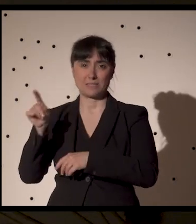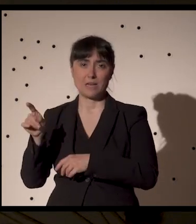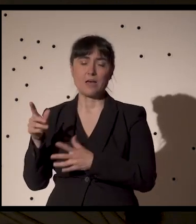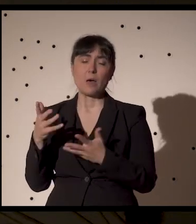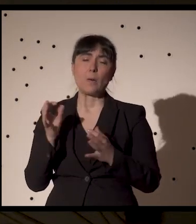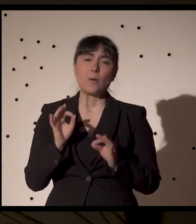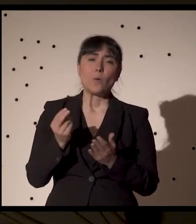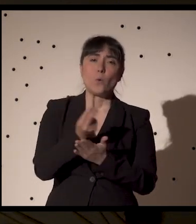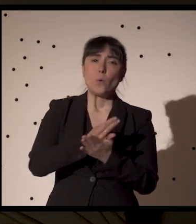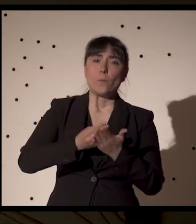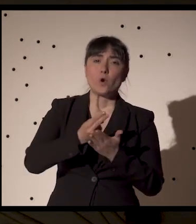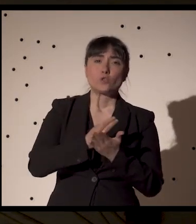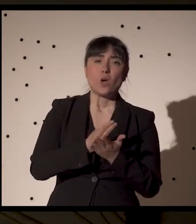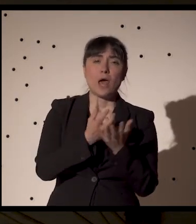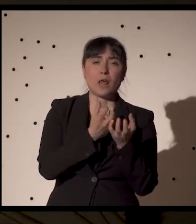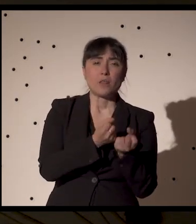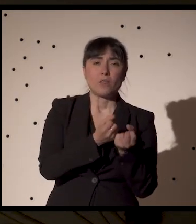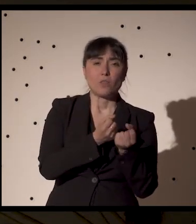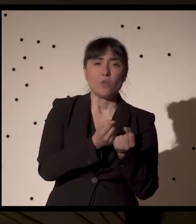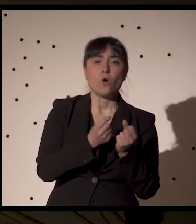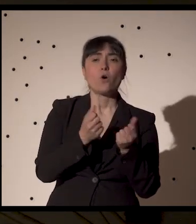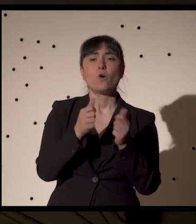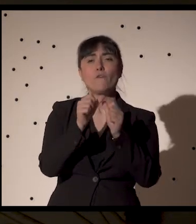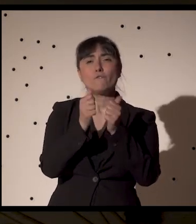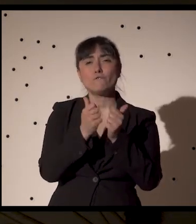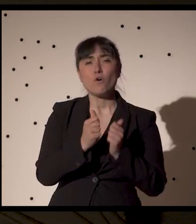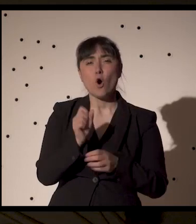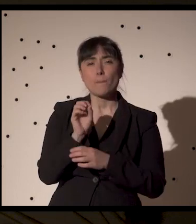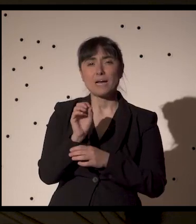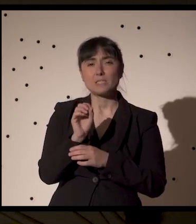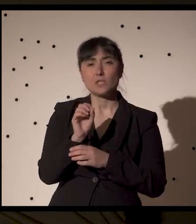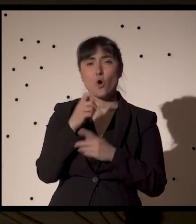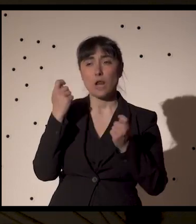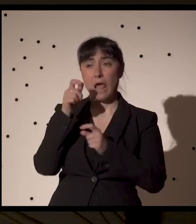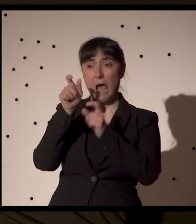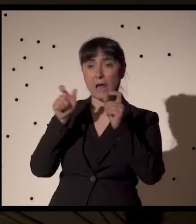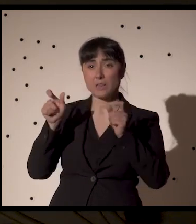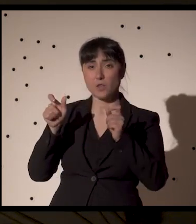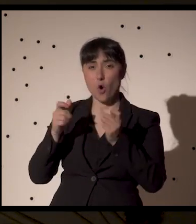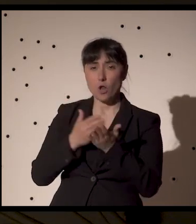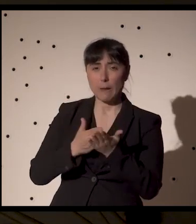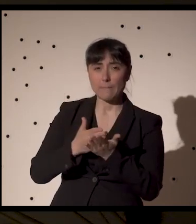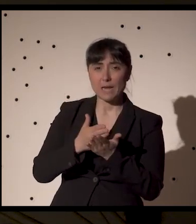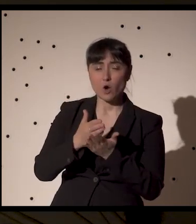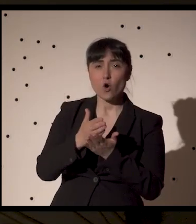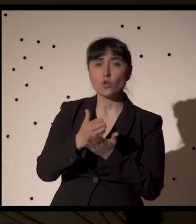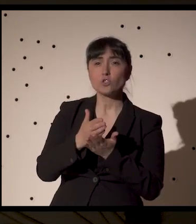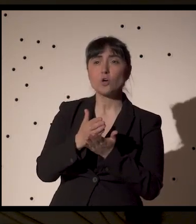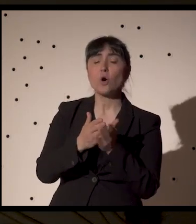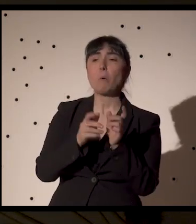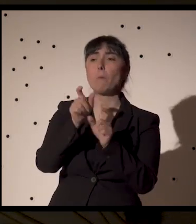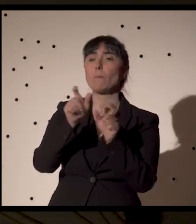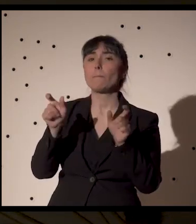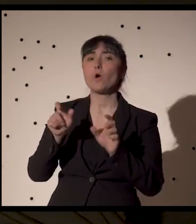organico immaginando un percorso di formazione attoriale per 8 giovani attrici